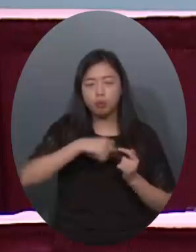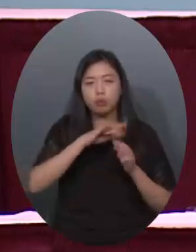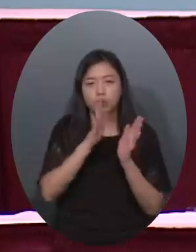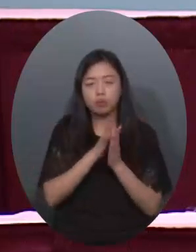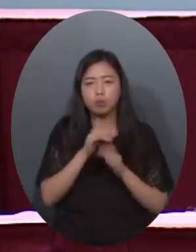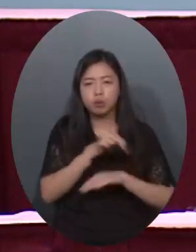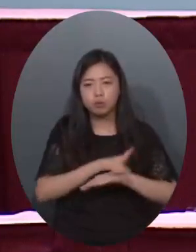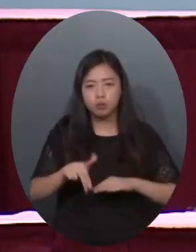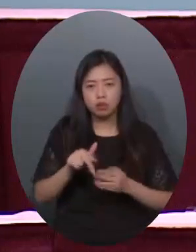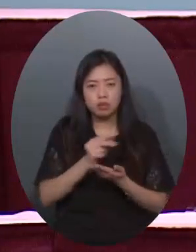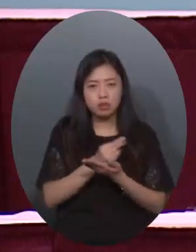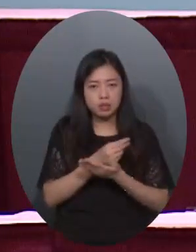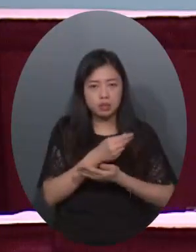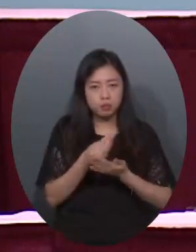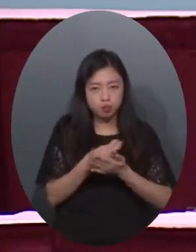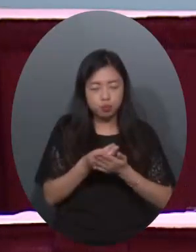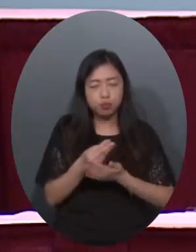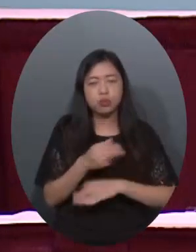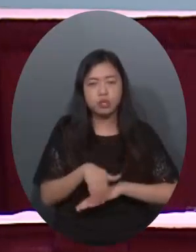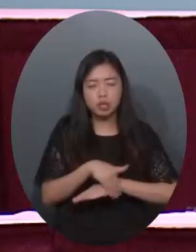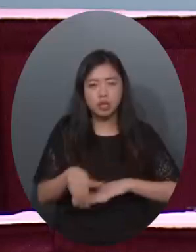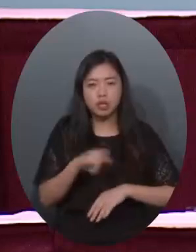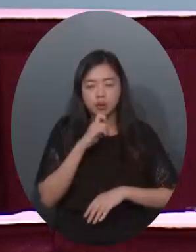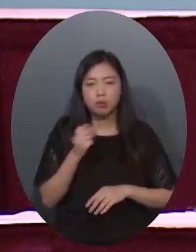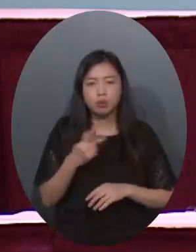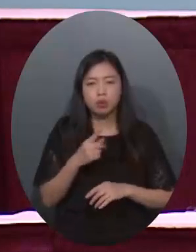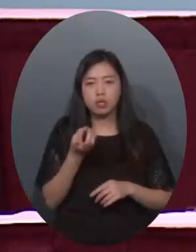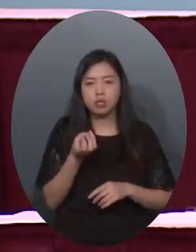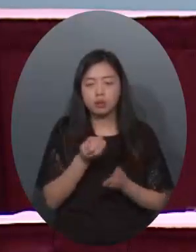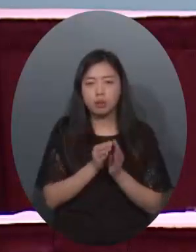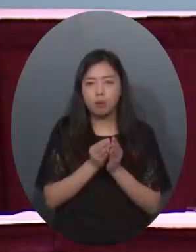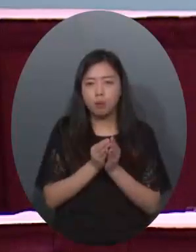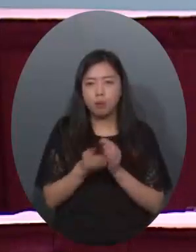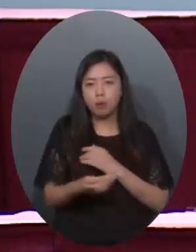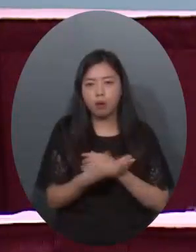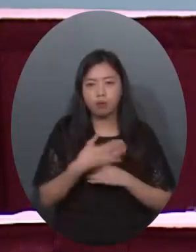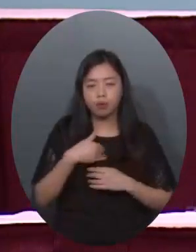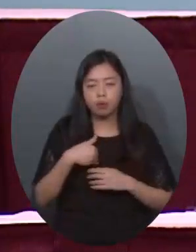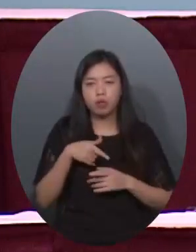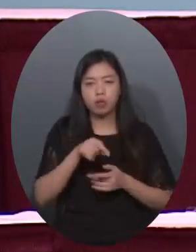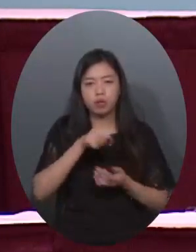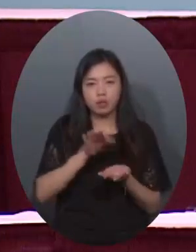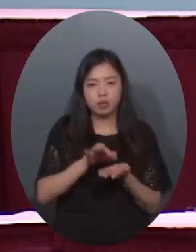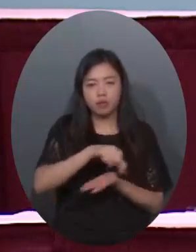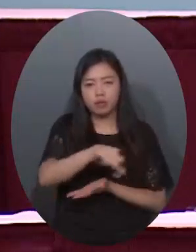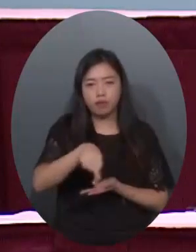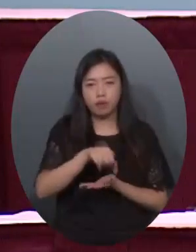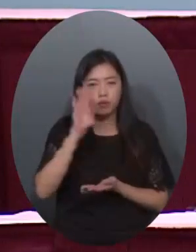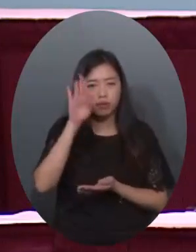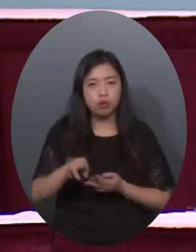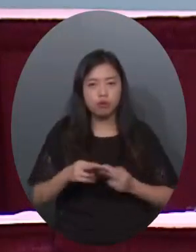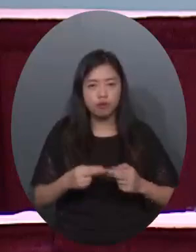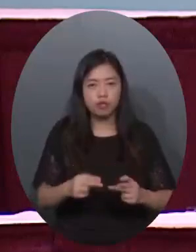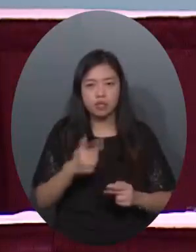劃和設計。我們亦在小濠灣車廠地段未來物業發展項目及新車